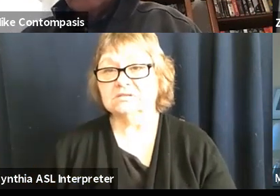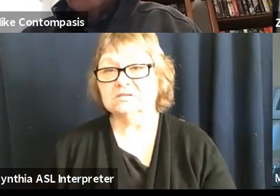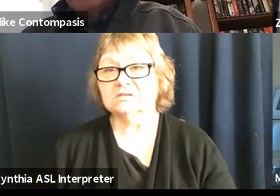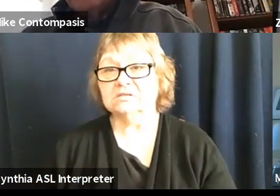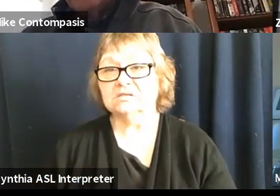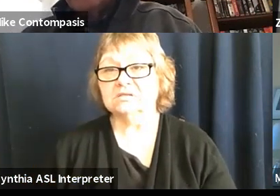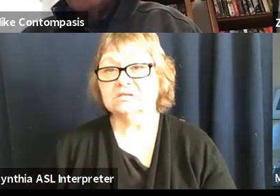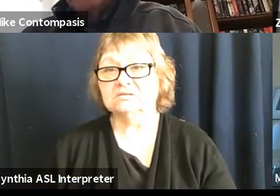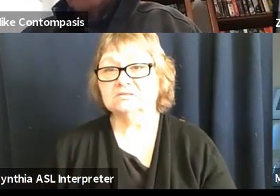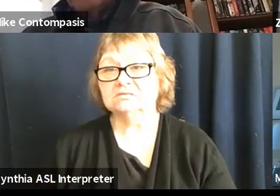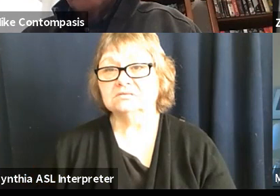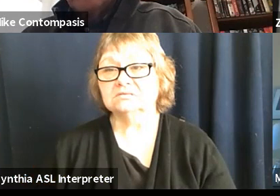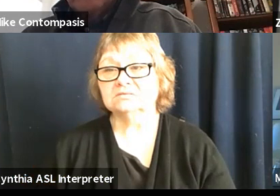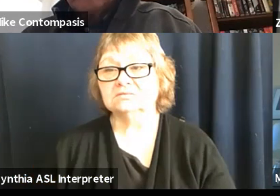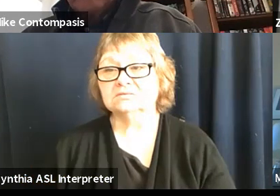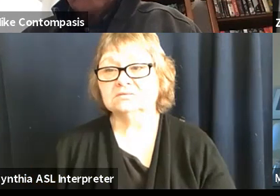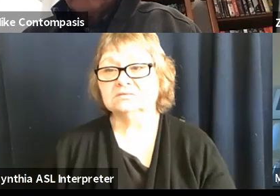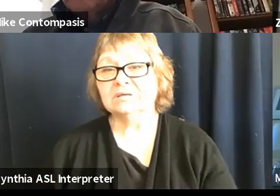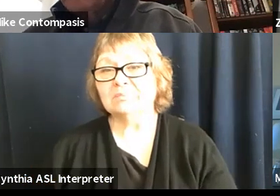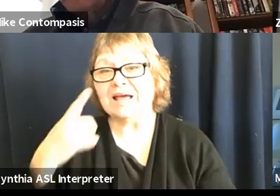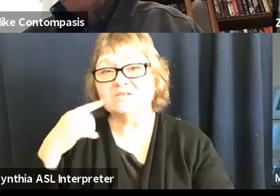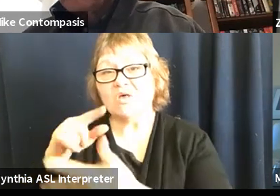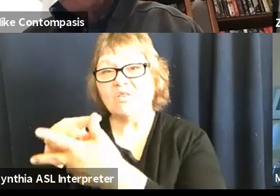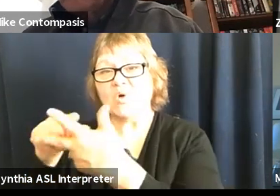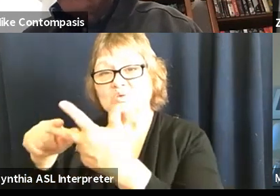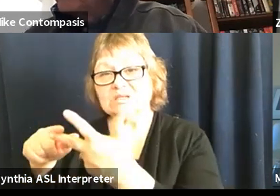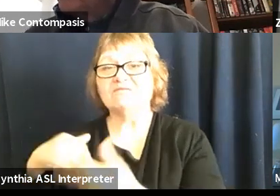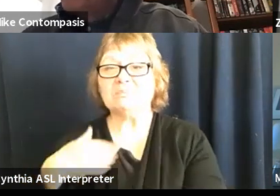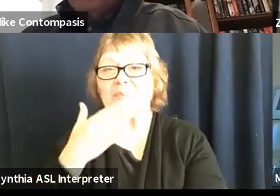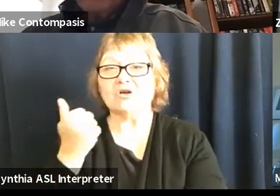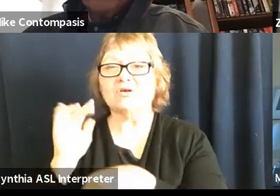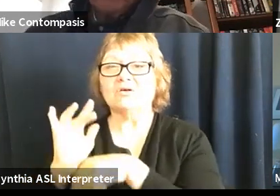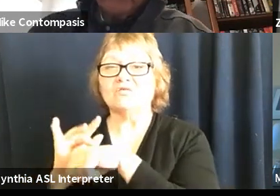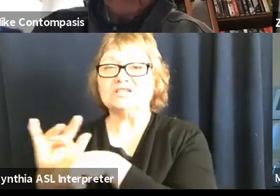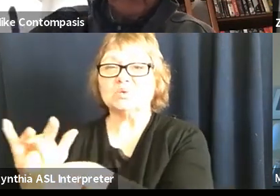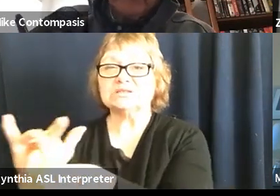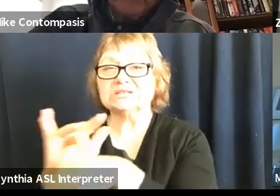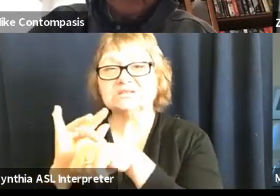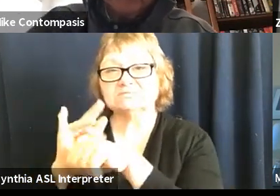有更加好的资源。 Because this school had the best, better or the best resources.